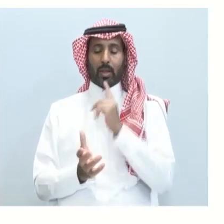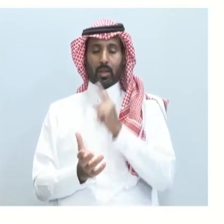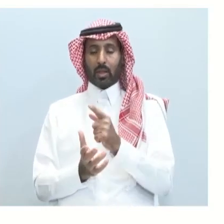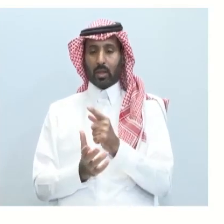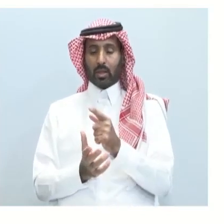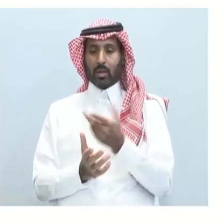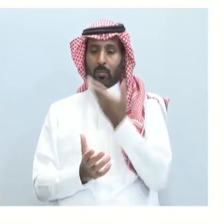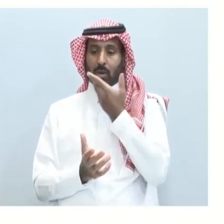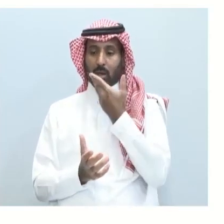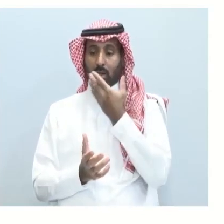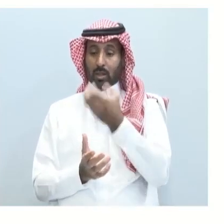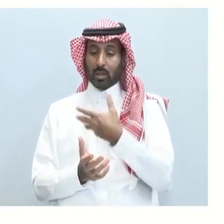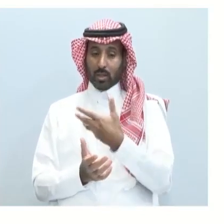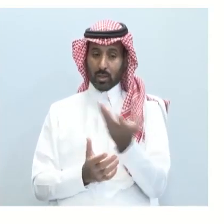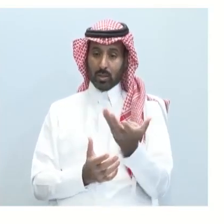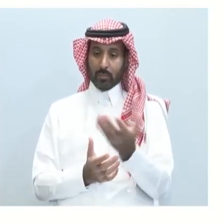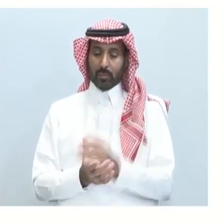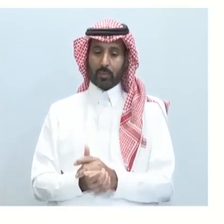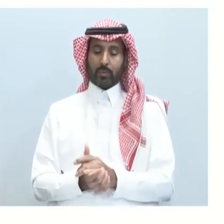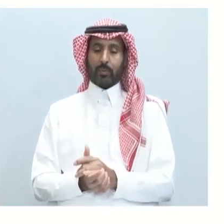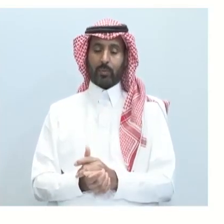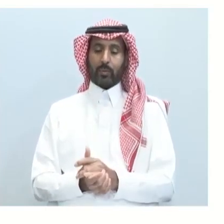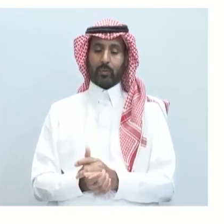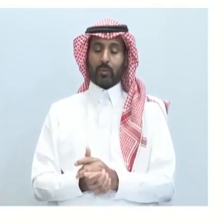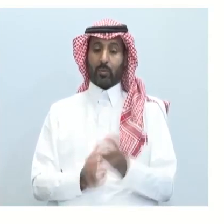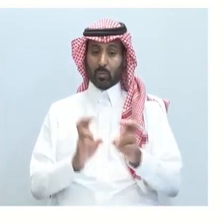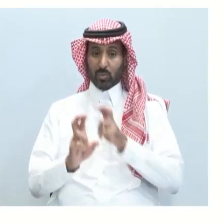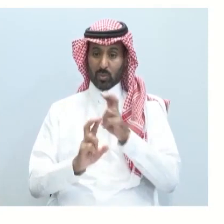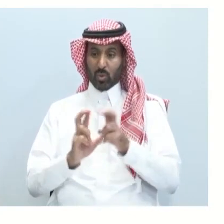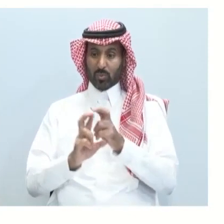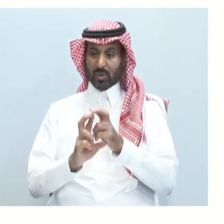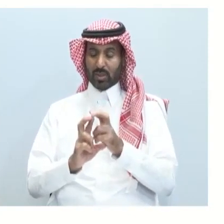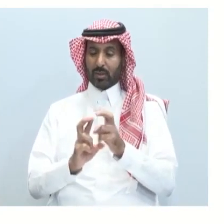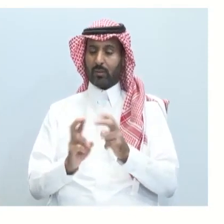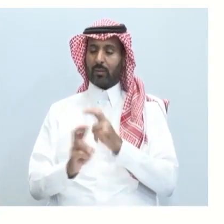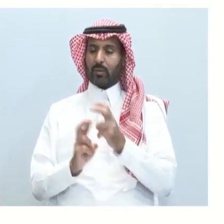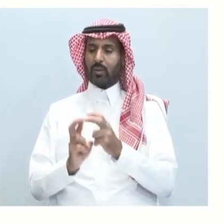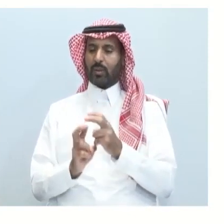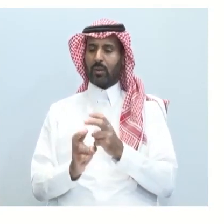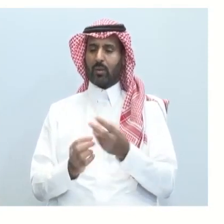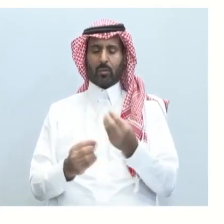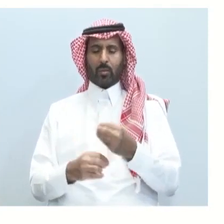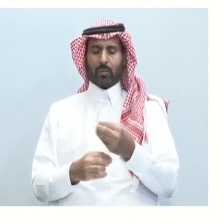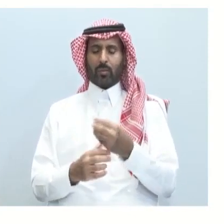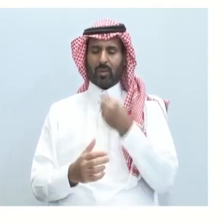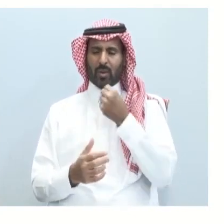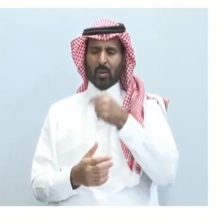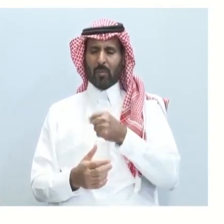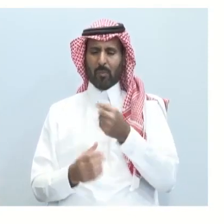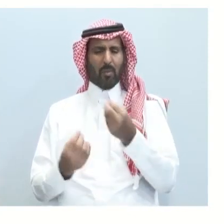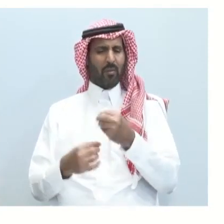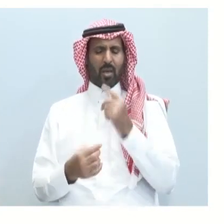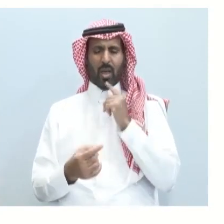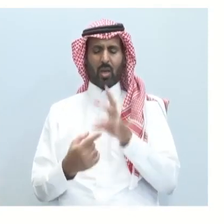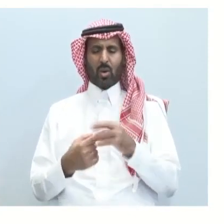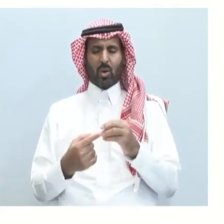لويس اللي هي المانحه اللي هي المانحه لمين لزوج من الالكترونات ولا يحتوي حمض لويس على ايون الهيدروجين